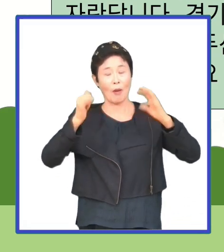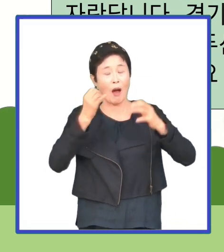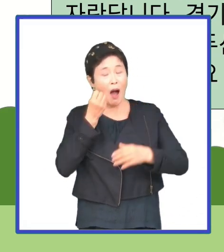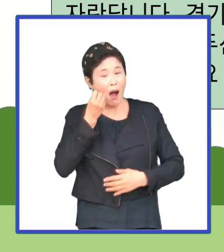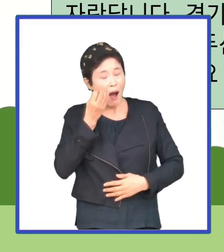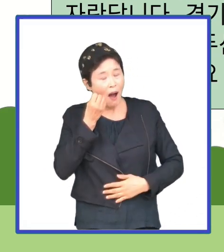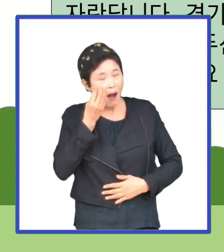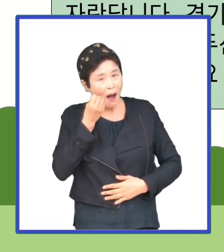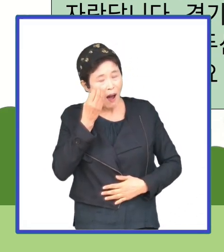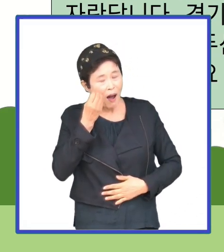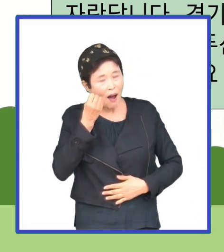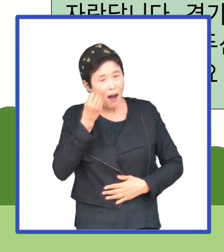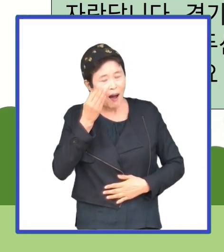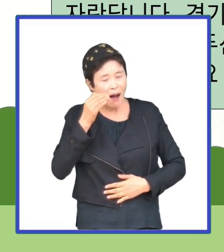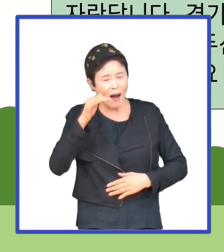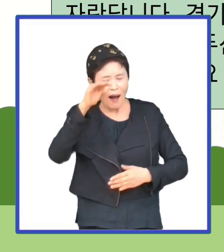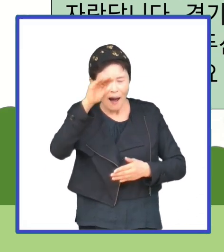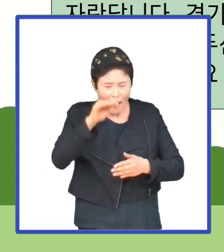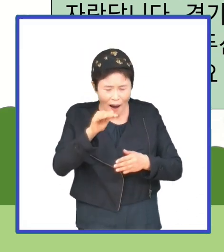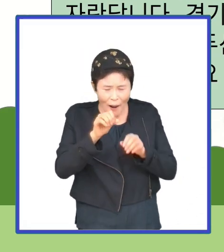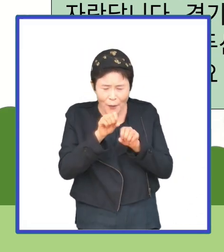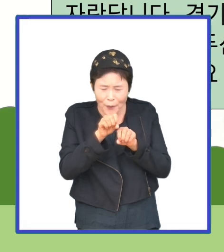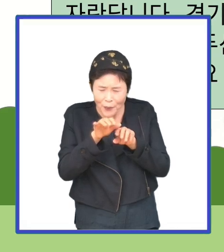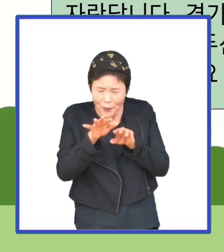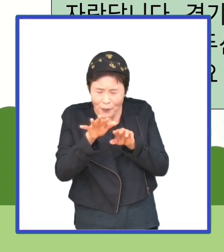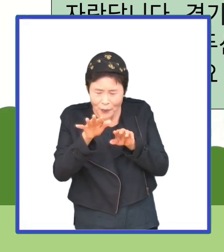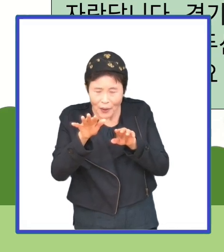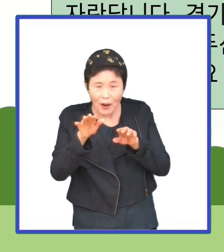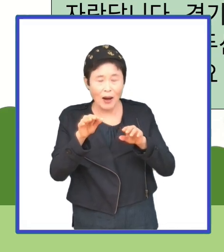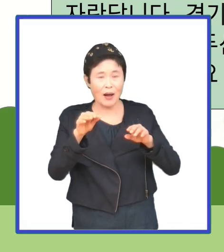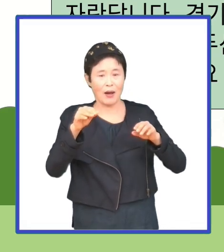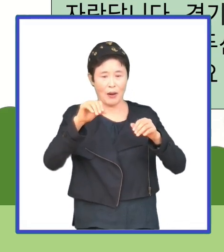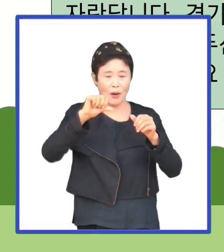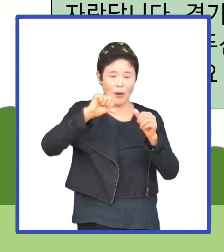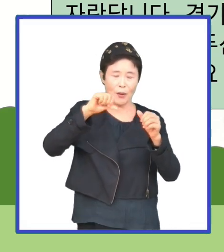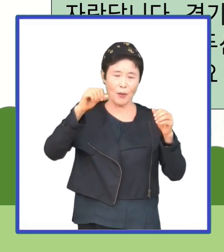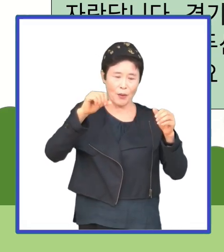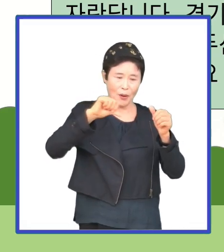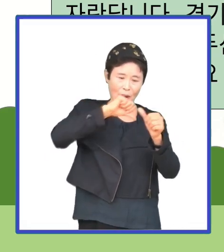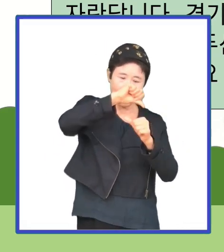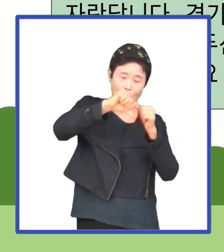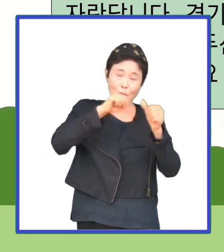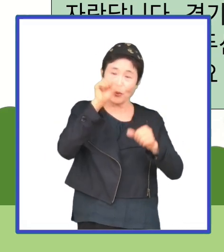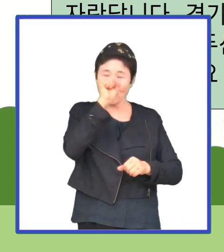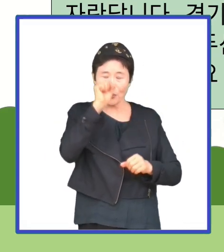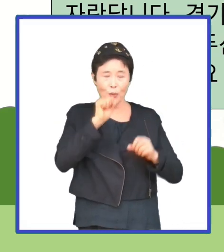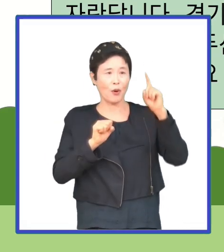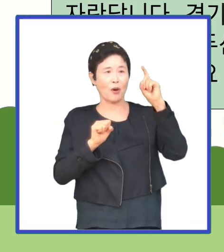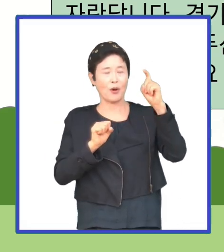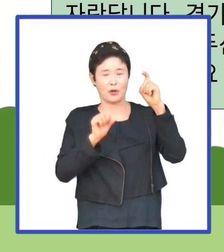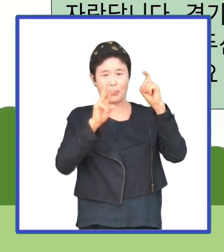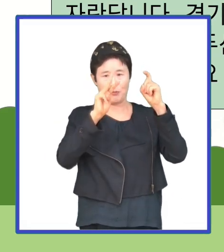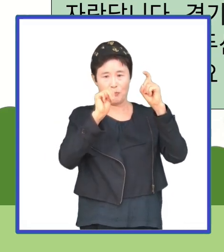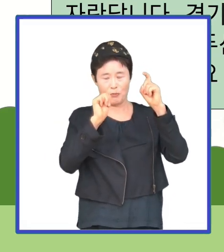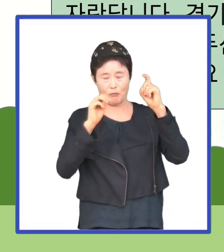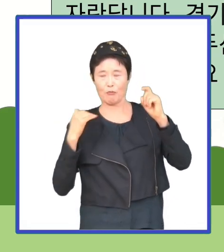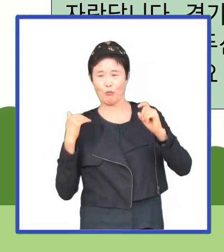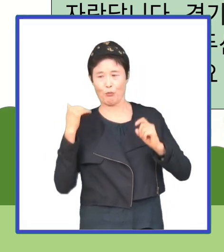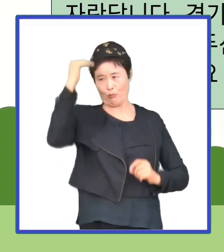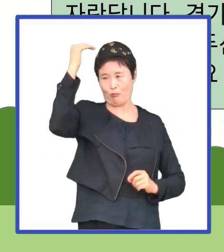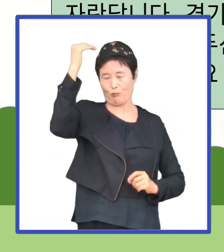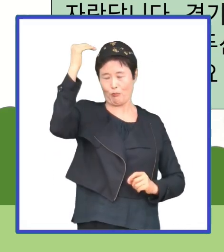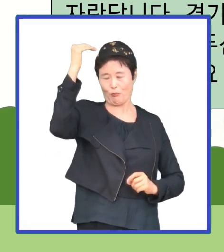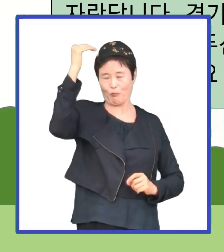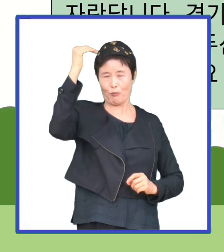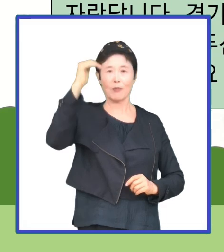희귀한 식물로 흔히 낮게 기면서 자라지만 바람이 약하거나 환경이 좋은 곳에서는 무려 높이